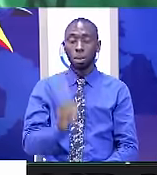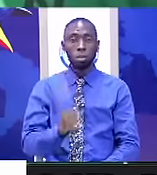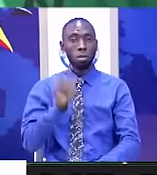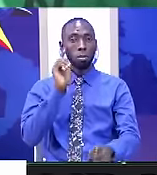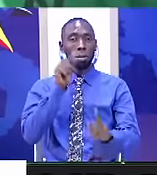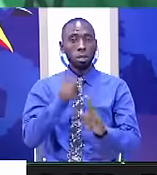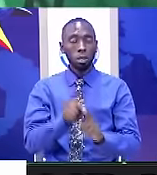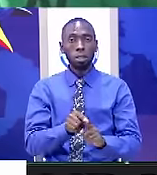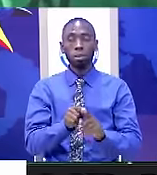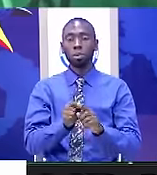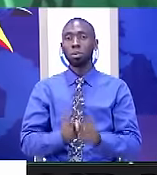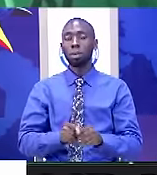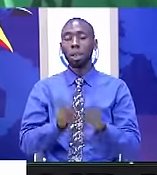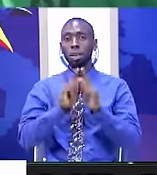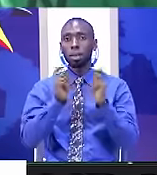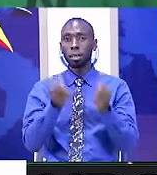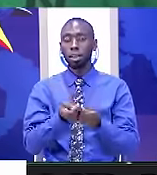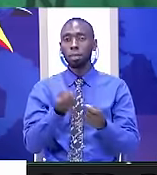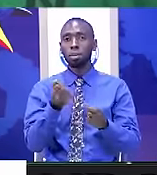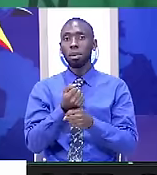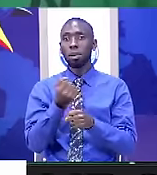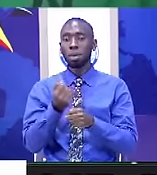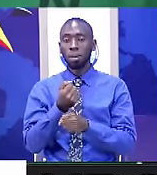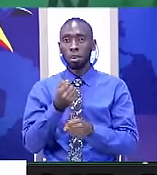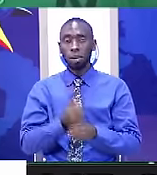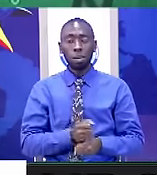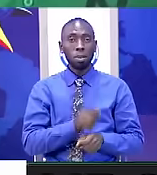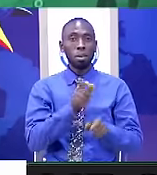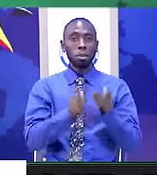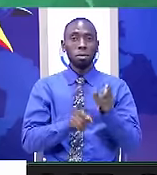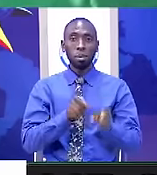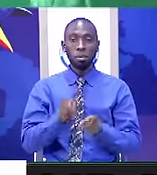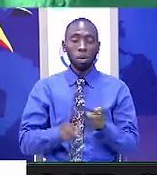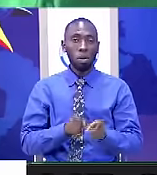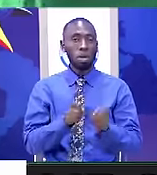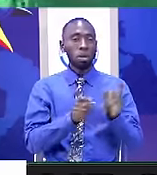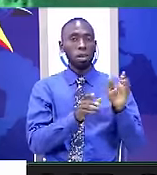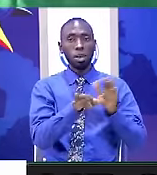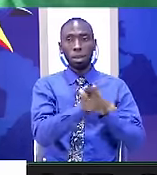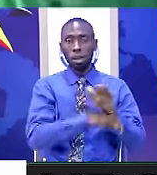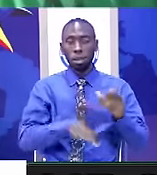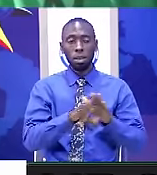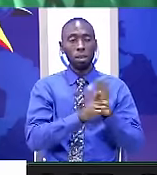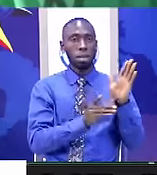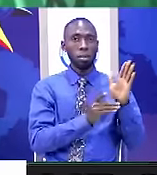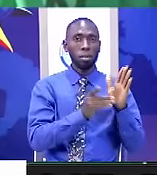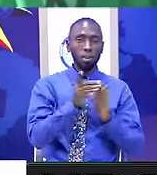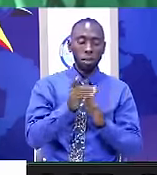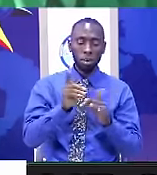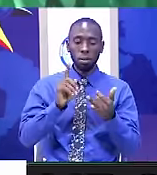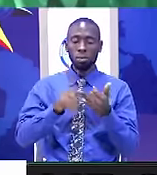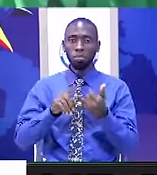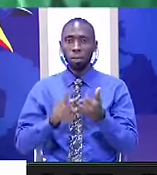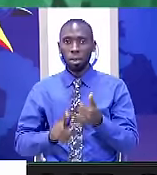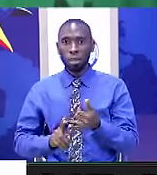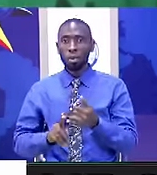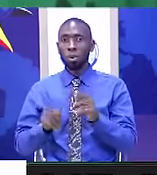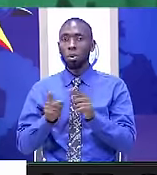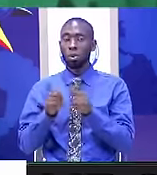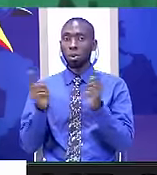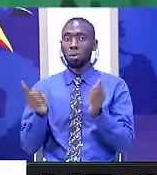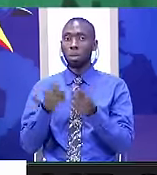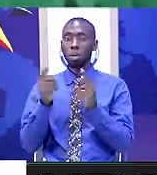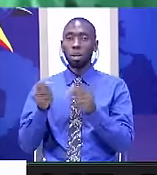hard day. no kumane pisenunji